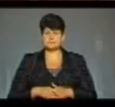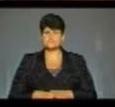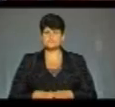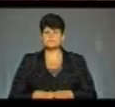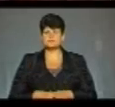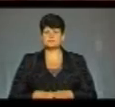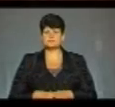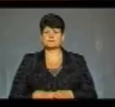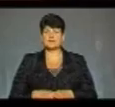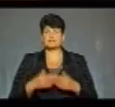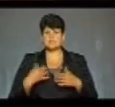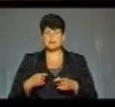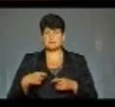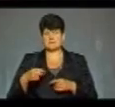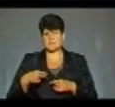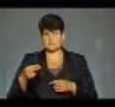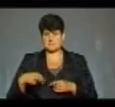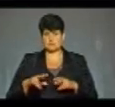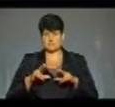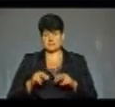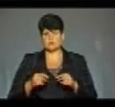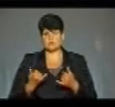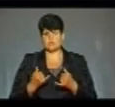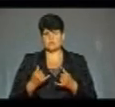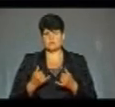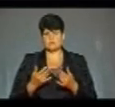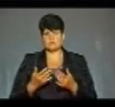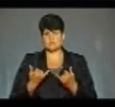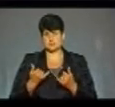Я вже підписав присягу і зараз за отримання всіх цих